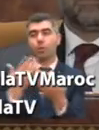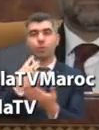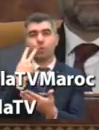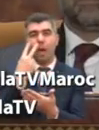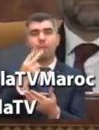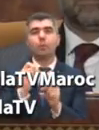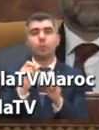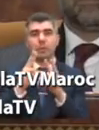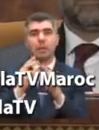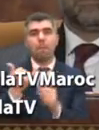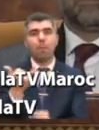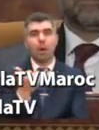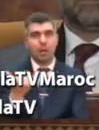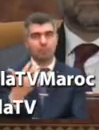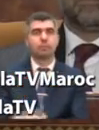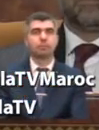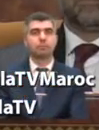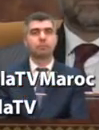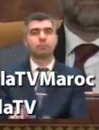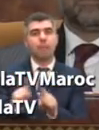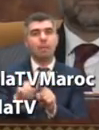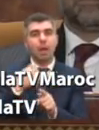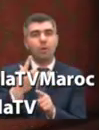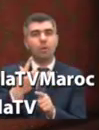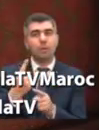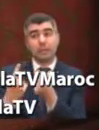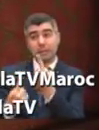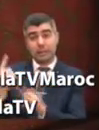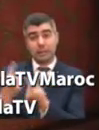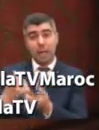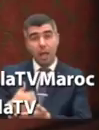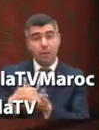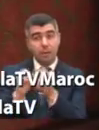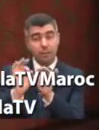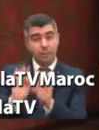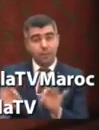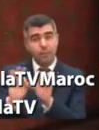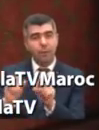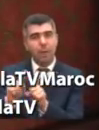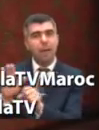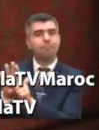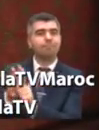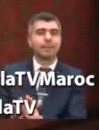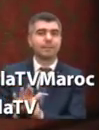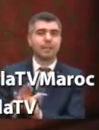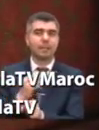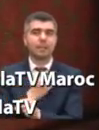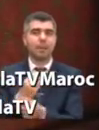المراكز الاستشفائية يؤشر على ضعف الخدمات الطبية ويعكس سوء الرعاية الصحية.